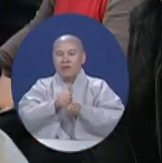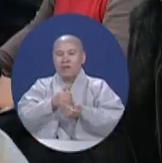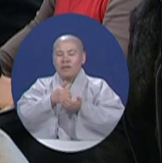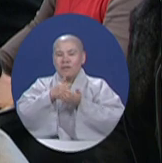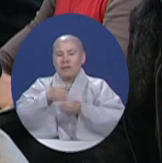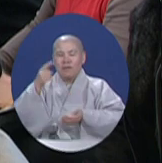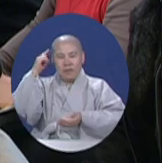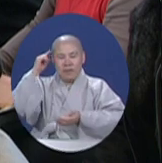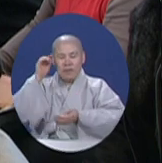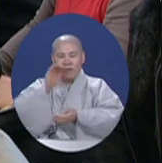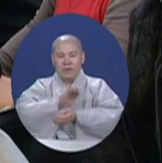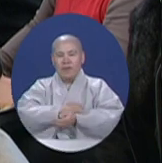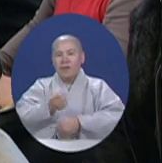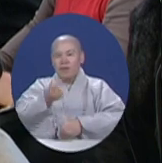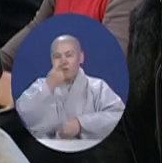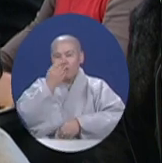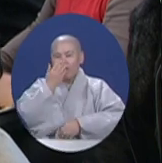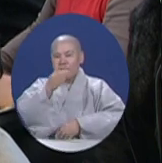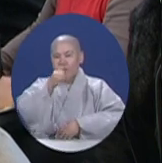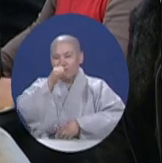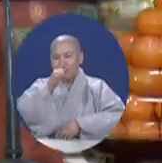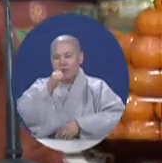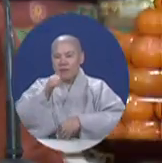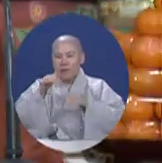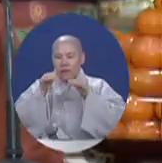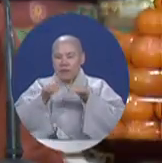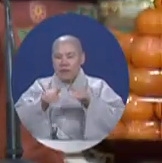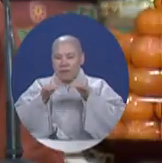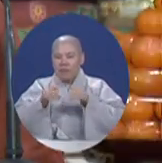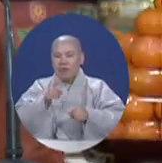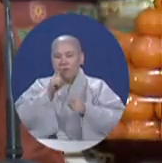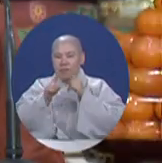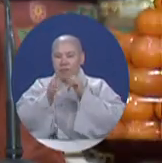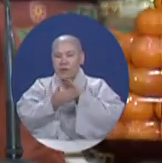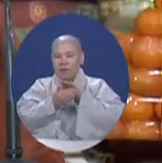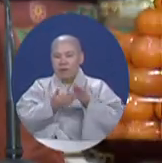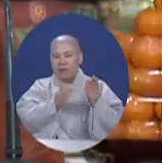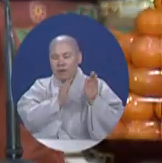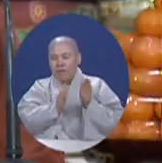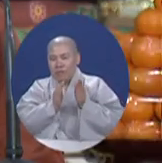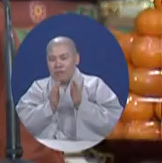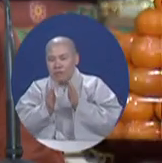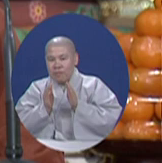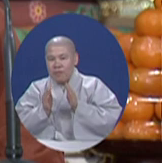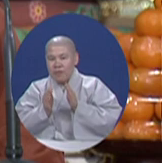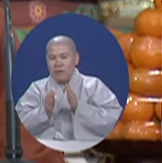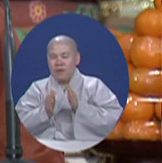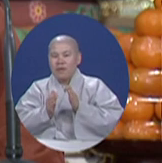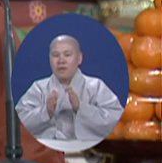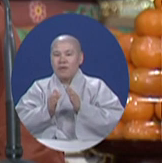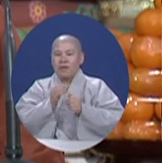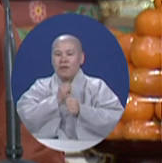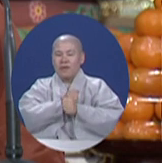있어요. 이 시봉은 말하기 전에 준비해 놓는 겁니다.